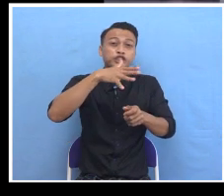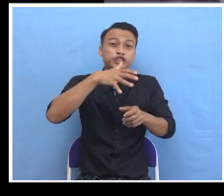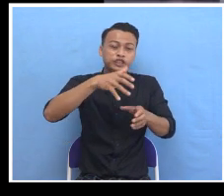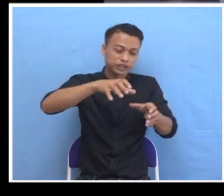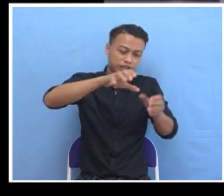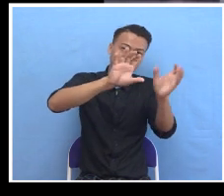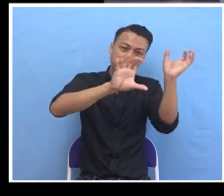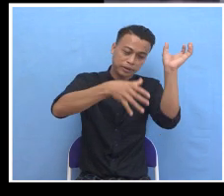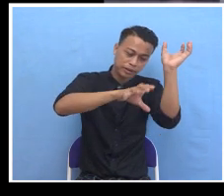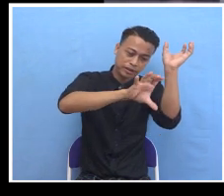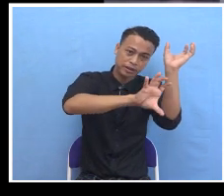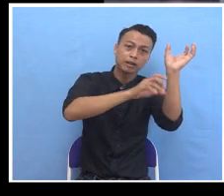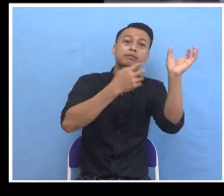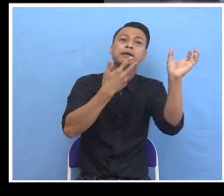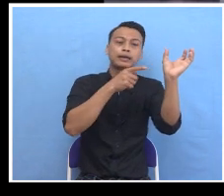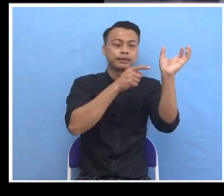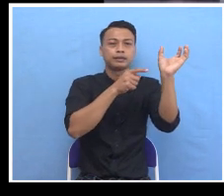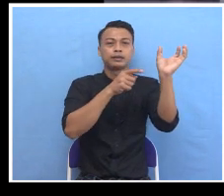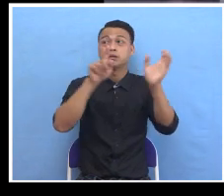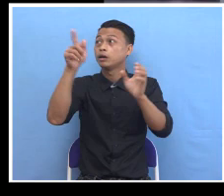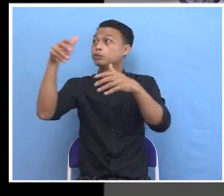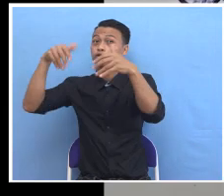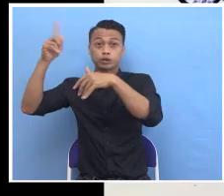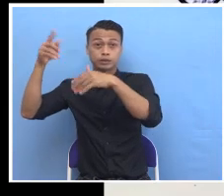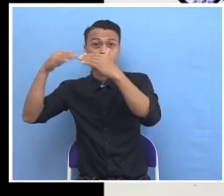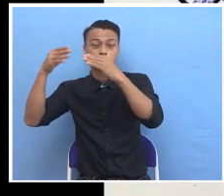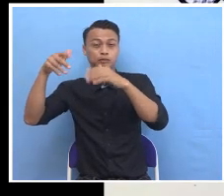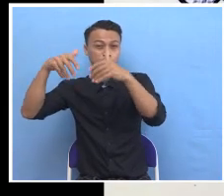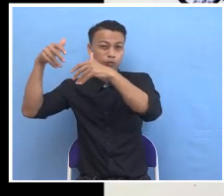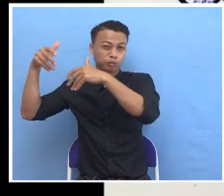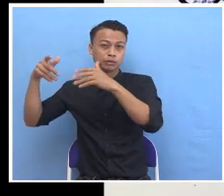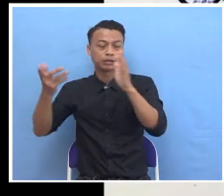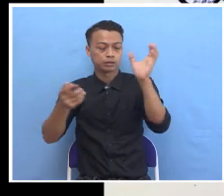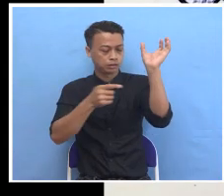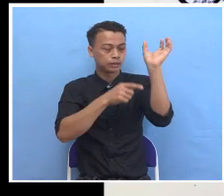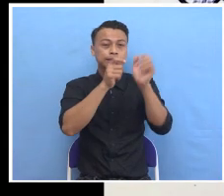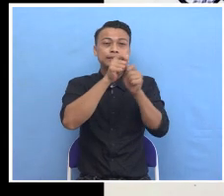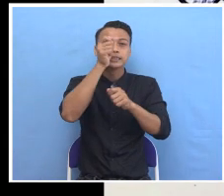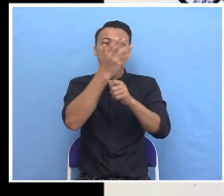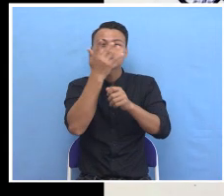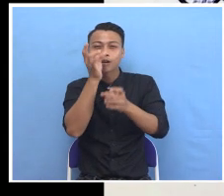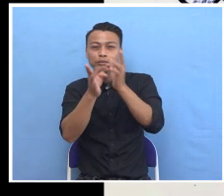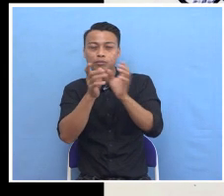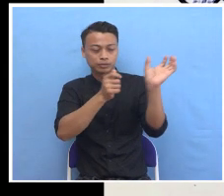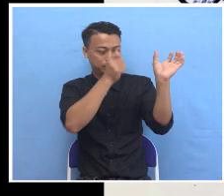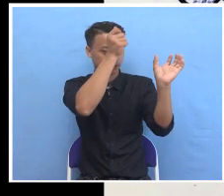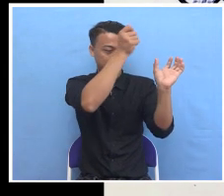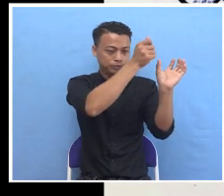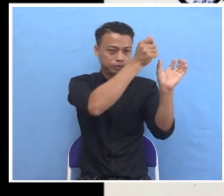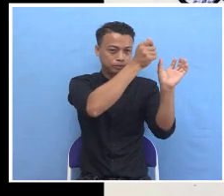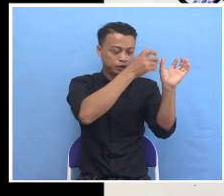တော်တို့ဒီစစ်တမ်းဖို့အတွက်အပြစ်မှလည်းမိုးတွေတော့ရွာနေပါတယ်ဒါပေမဲ့အကုန်လုံးကခုအထီးရောင်စုံလေးတွေနဲ့